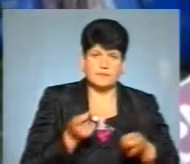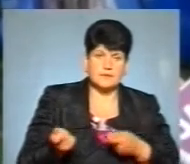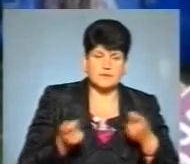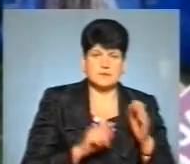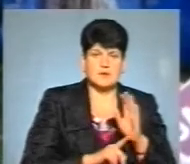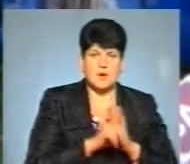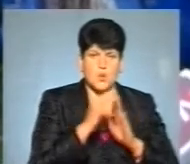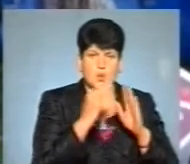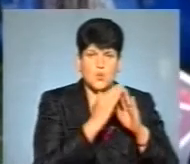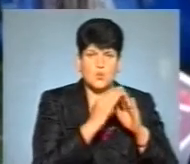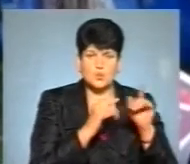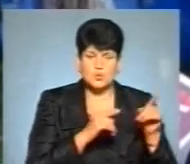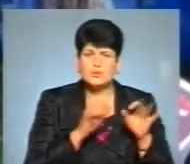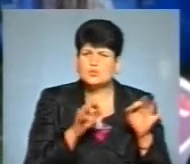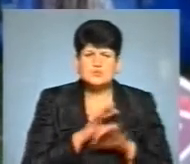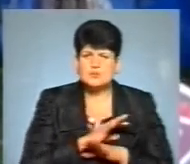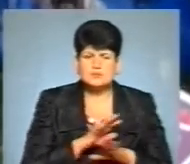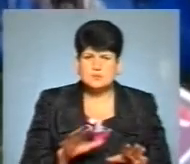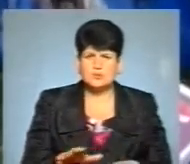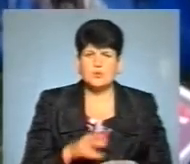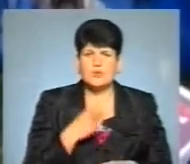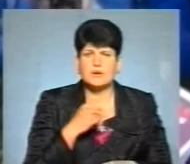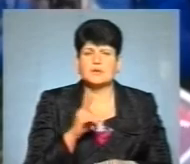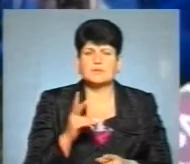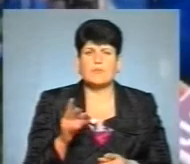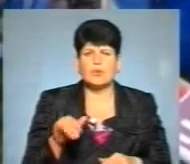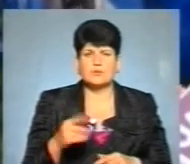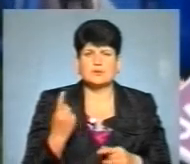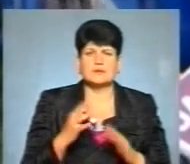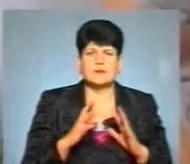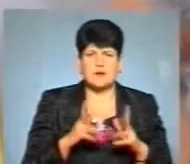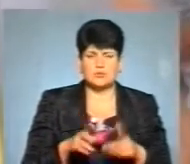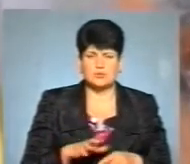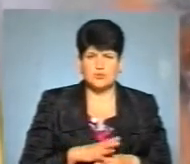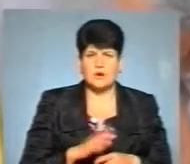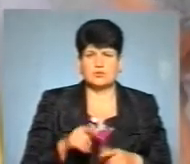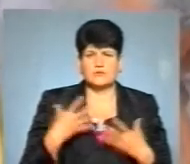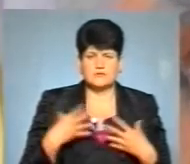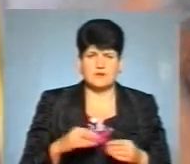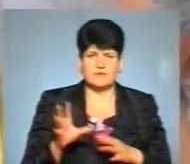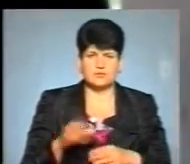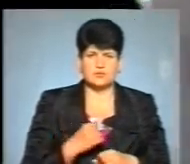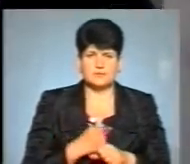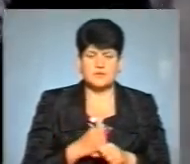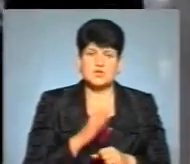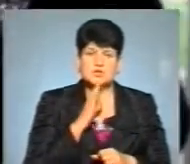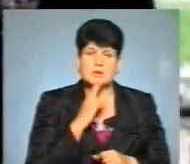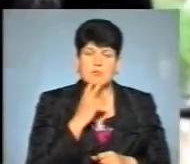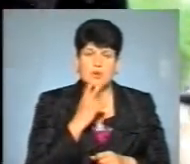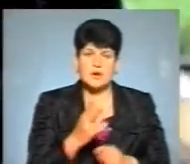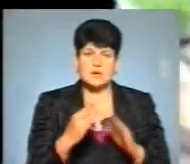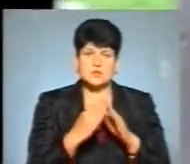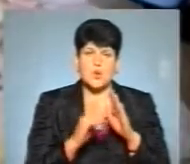гору носили. Нічого не було, аж ніколи кисли трактор, щоб люди вже все поносили. Жінка показує горище. Каже, речі